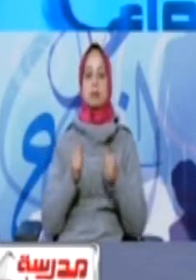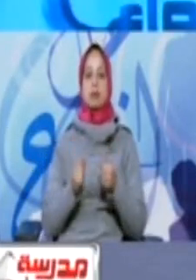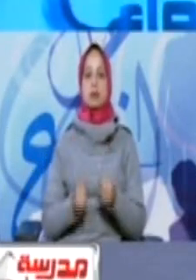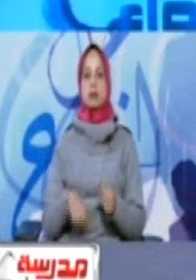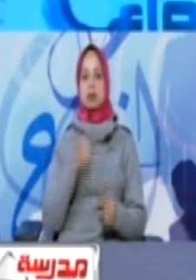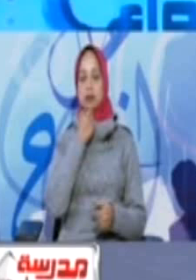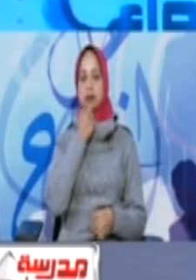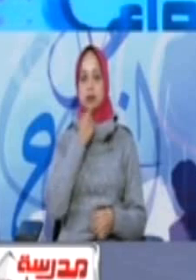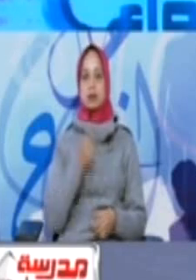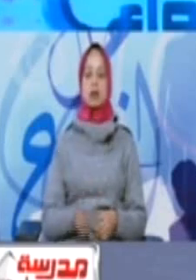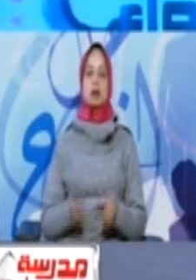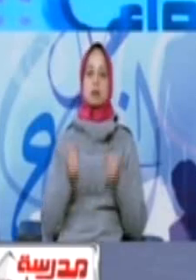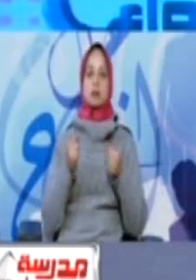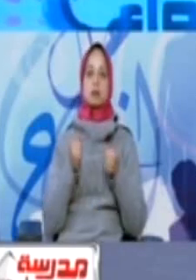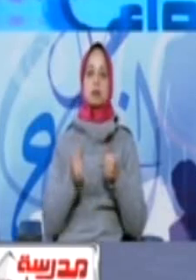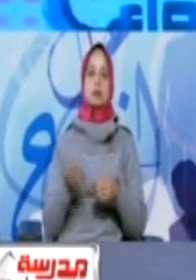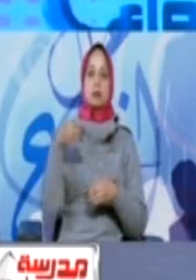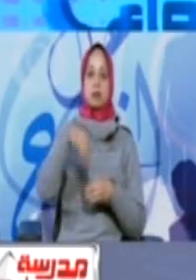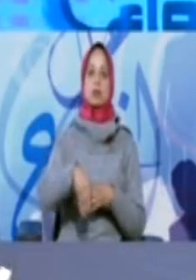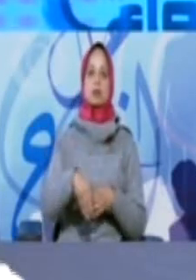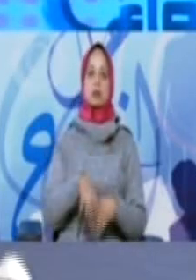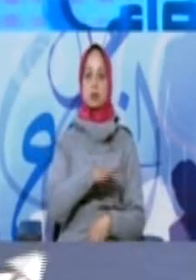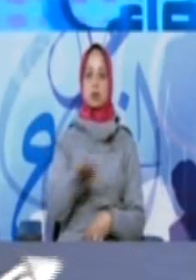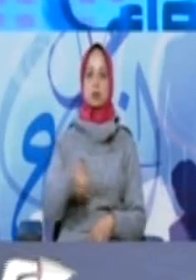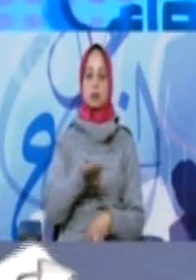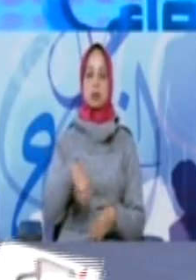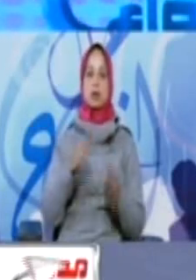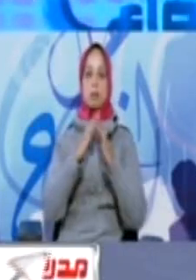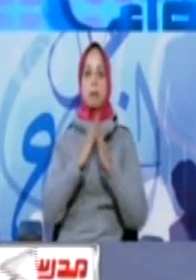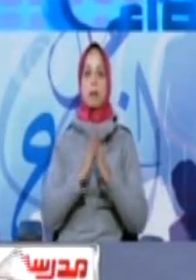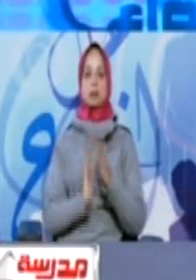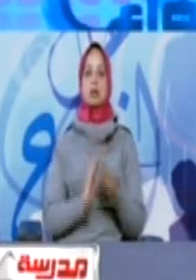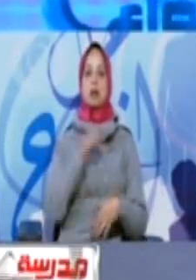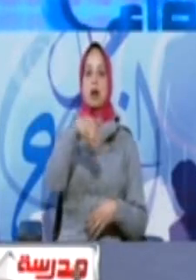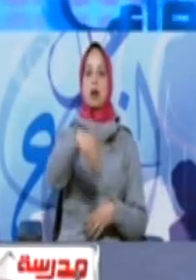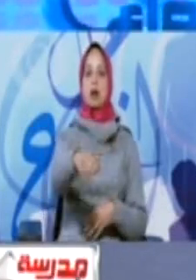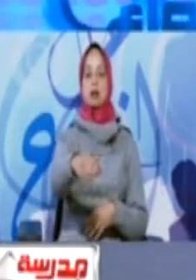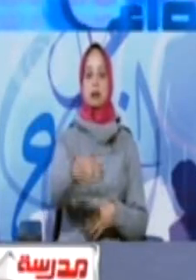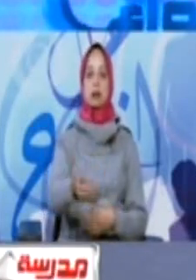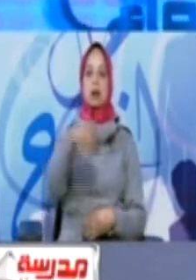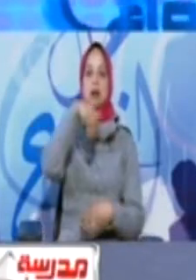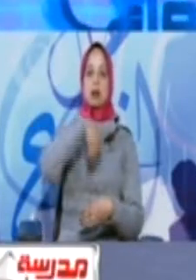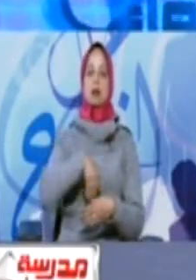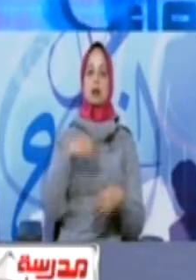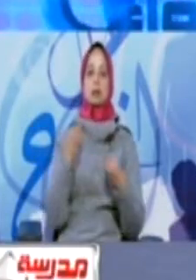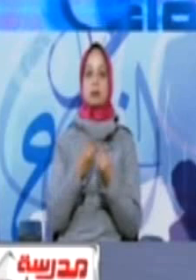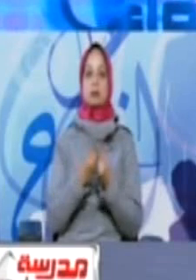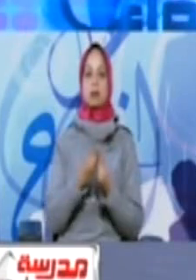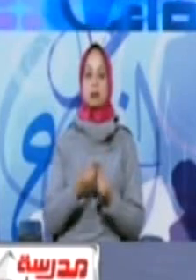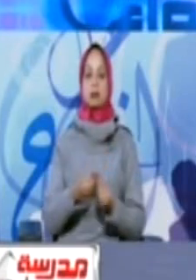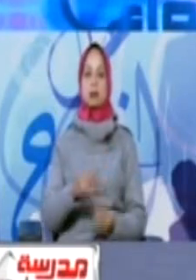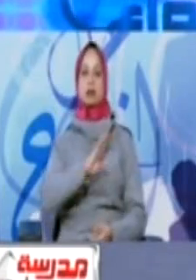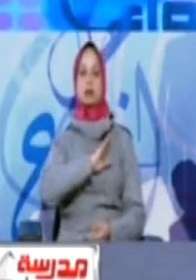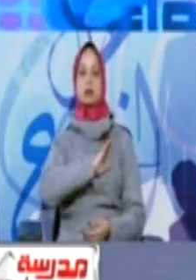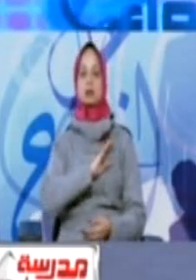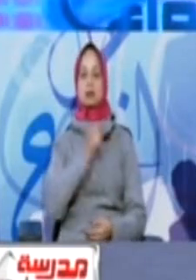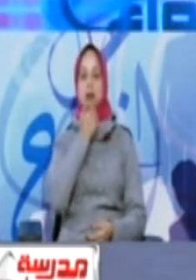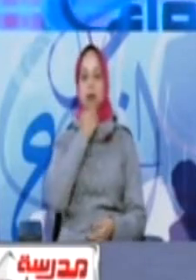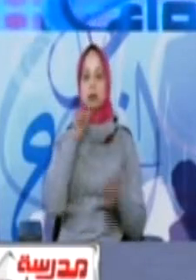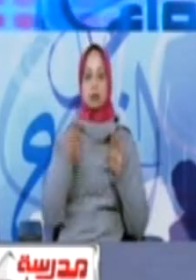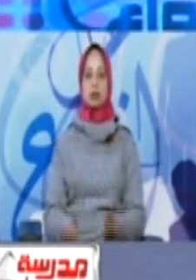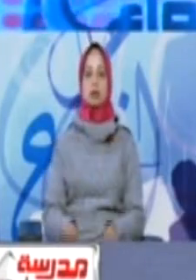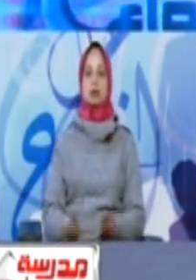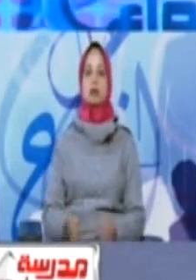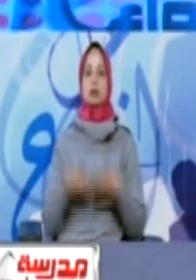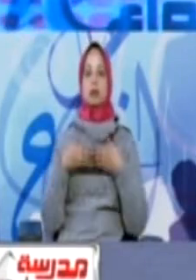سياسة مصر الداخلية والسيطرة على سياسة مصر الخارجية مع بقاء قوات انجليزية في قناة السويس.